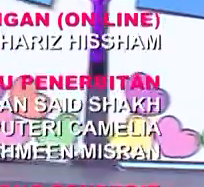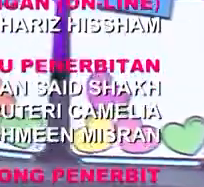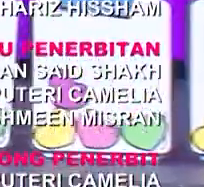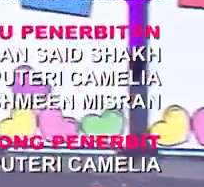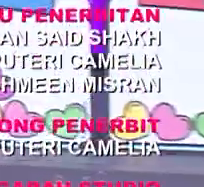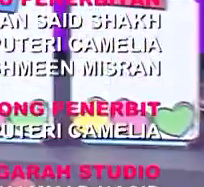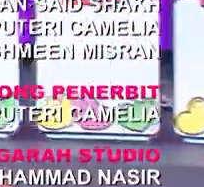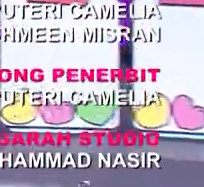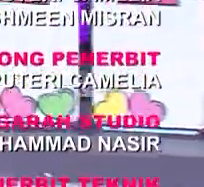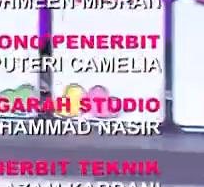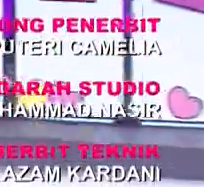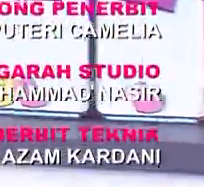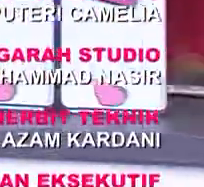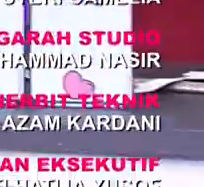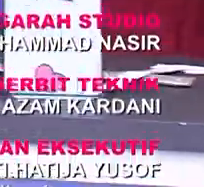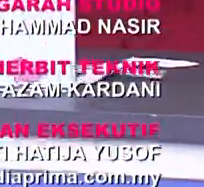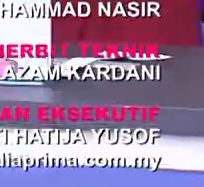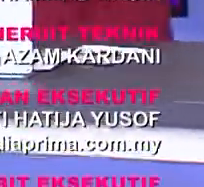menurun.